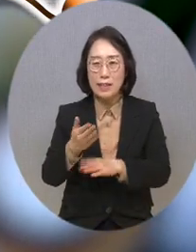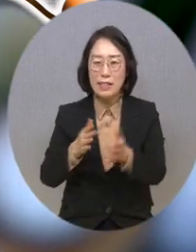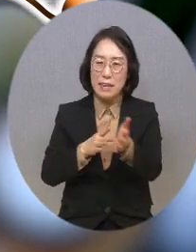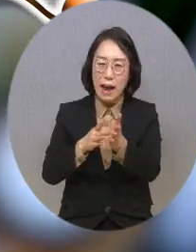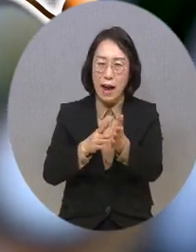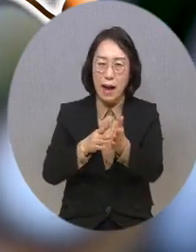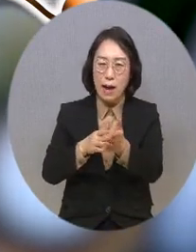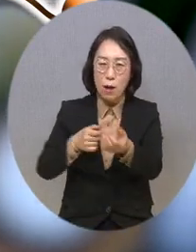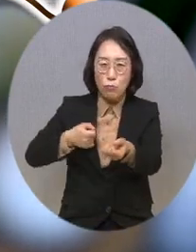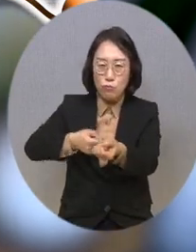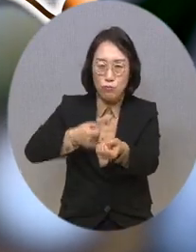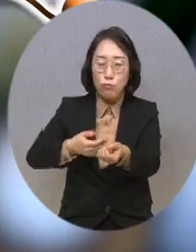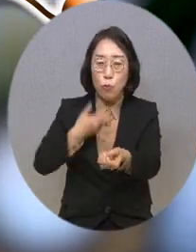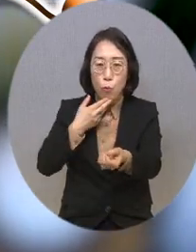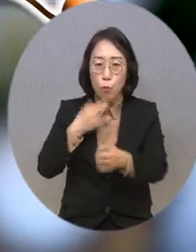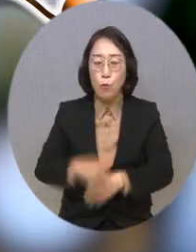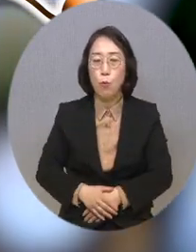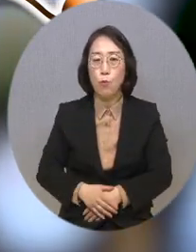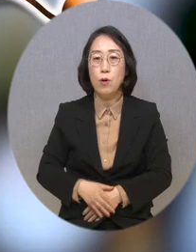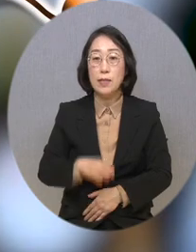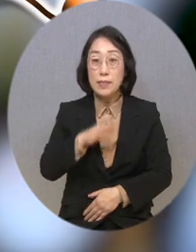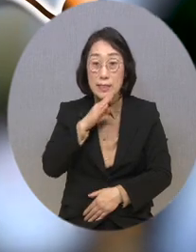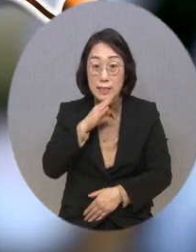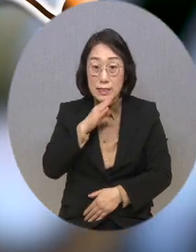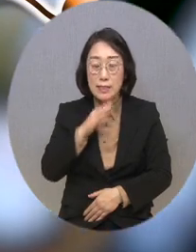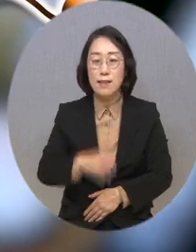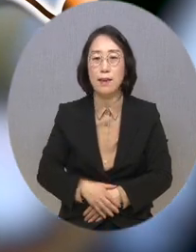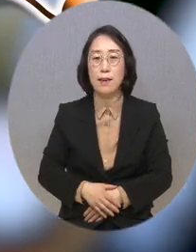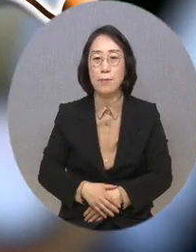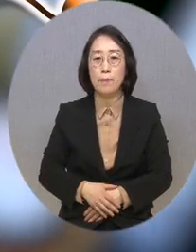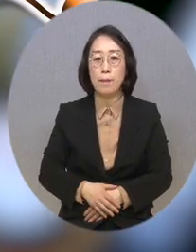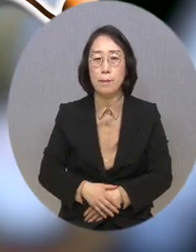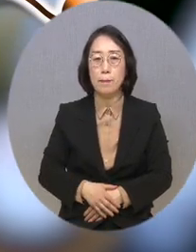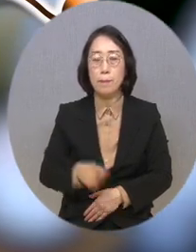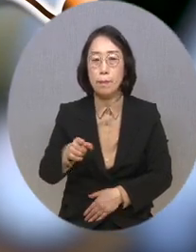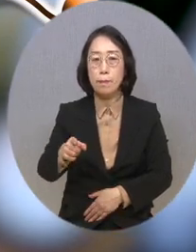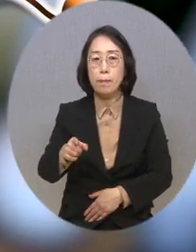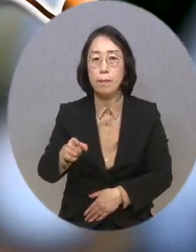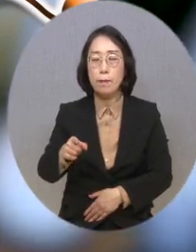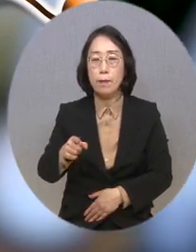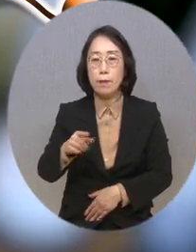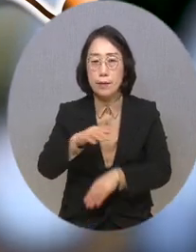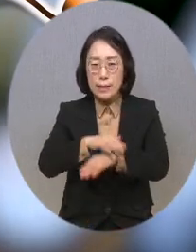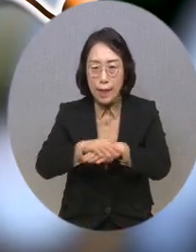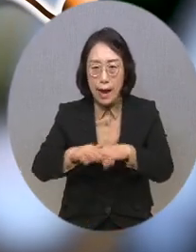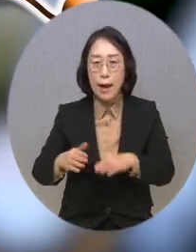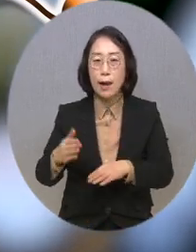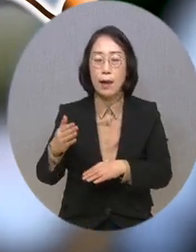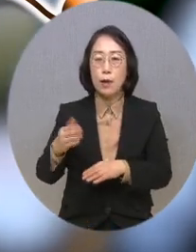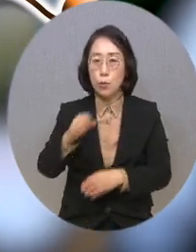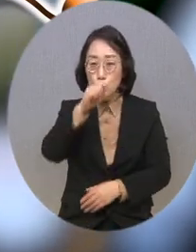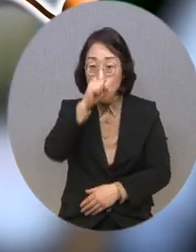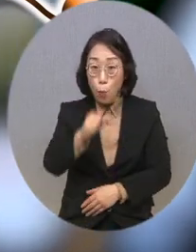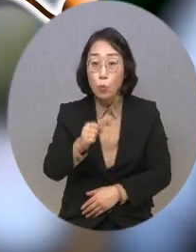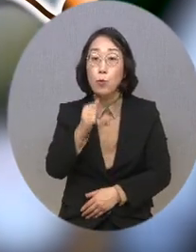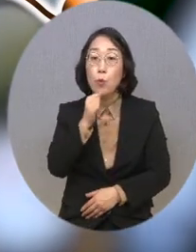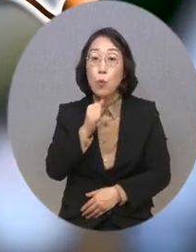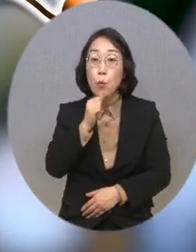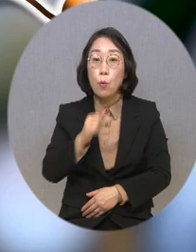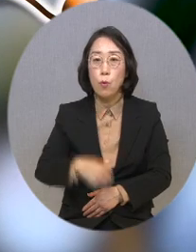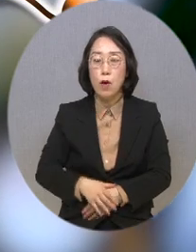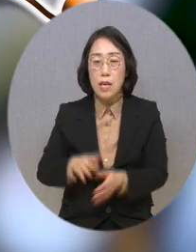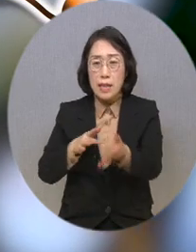않고 고추포를 깔아서 콩밭을 매진 못하니까 풀이 나지 않게. 그래서 아주 건강한 콩으로 제초제를